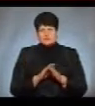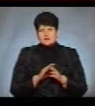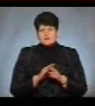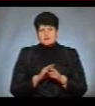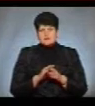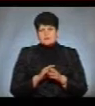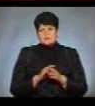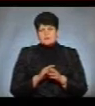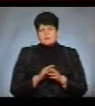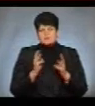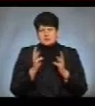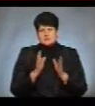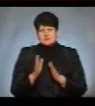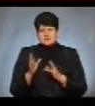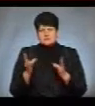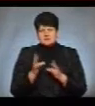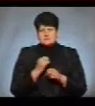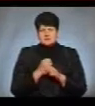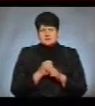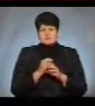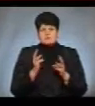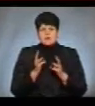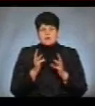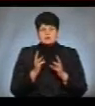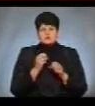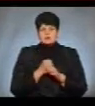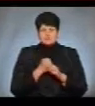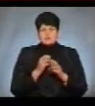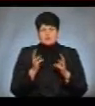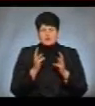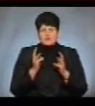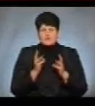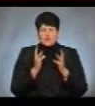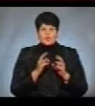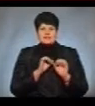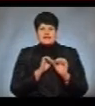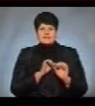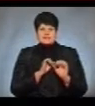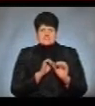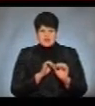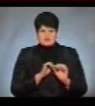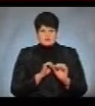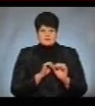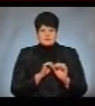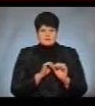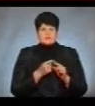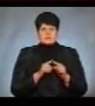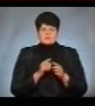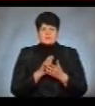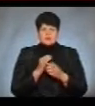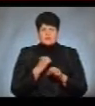але, відповідно, необхідно зробити вогнезахист дерев'яних конструкцій, куполів цих церков. Це знову ж таки має робити